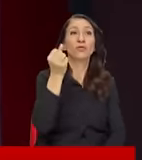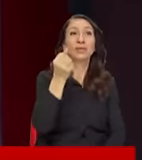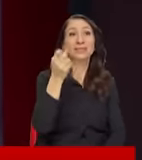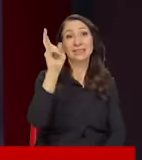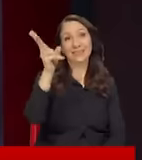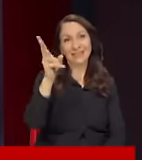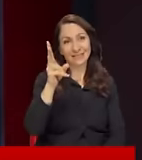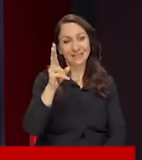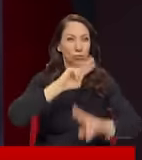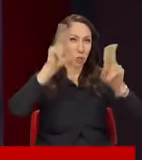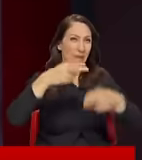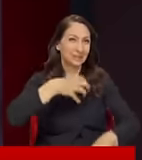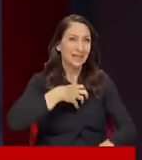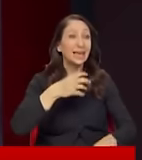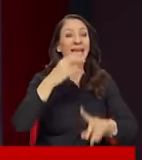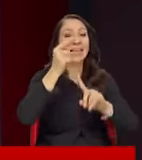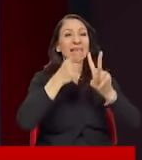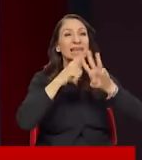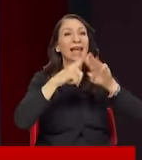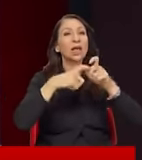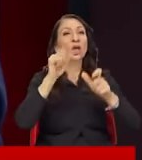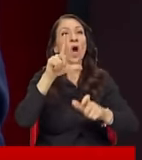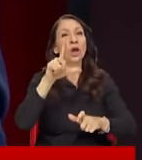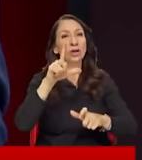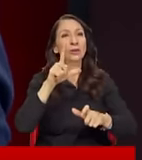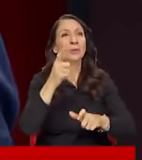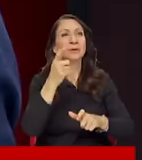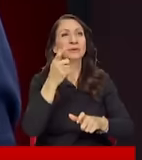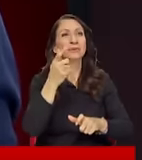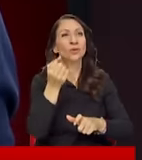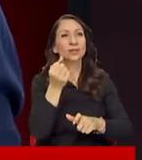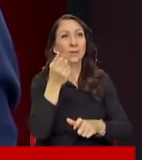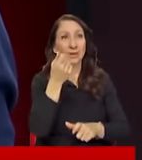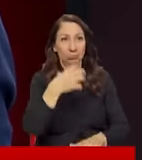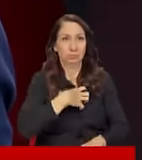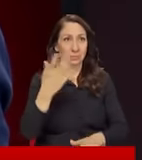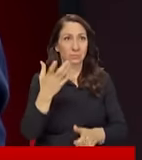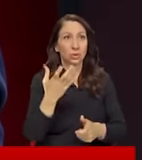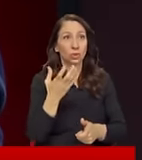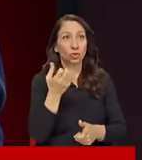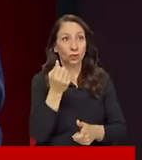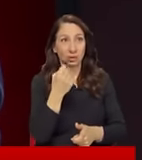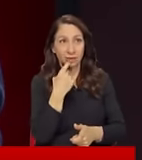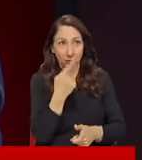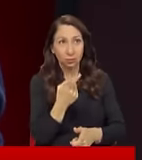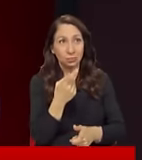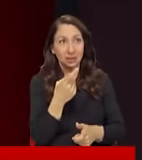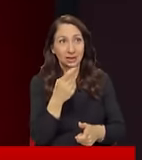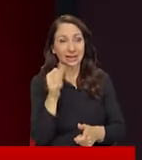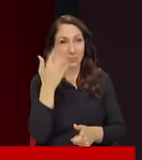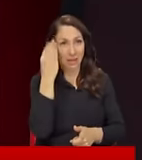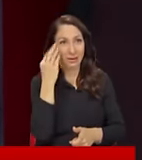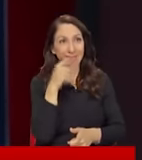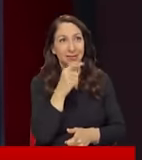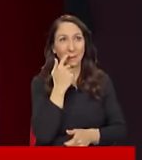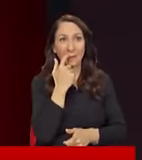köftecisinin işte İnegöl köftecisinin parasının sahibi, köfteciye den vuruyorum ki kıymeti köfteci anlaşılsın. Köfteci